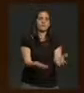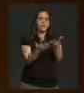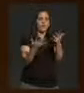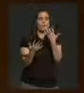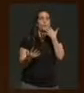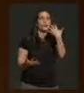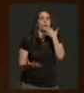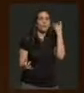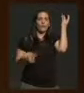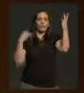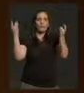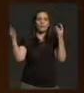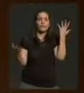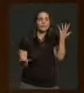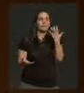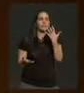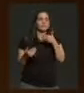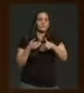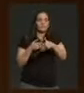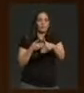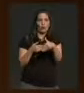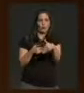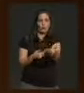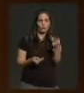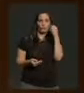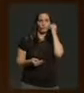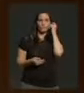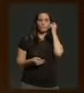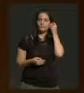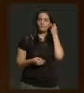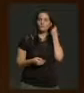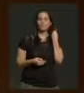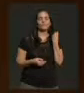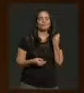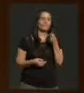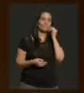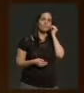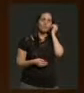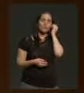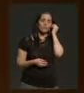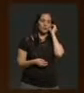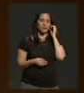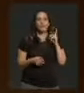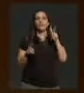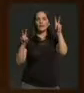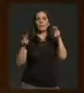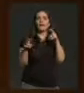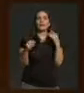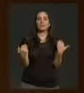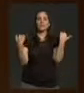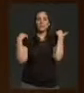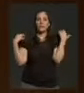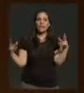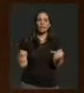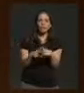Giza ardura korporatiboaren arloan, minus baliotasun duten pertsonekin lanean ari diren